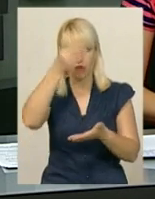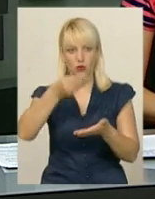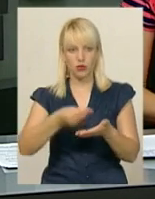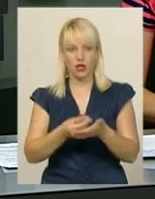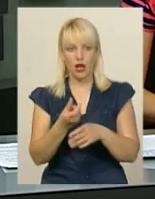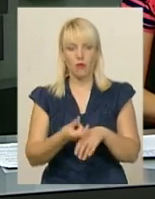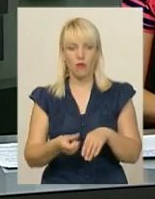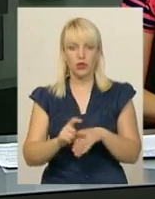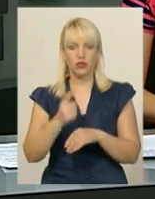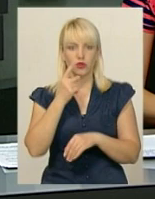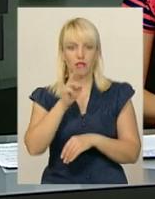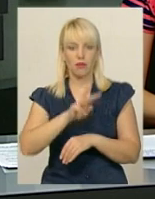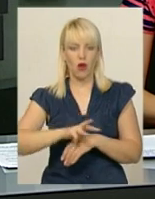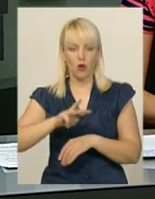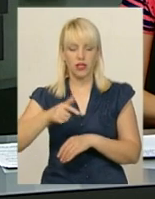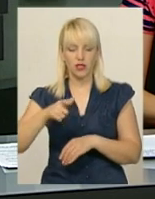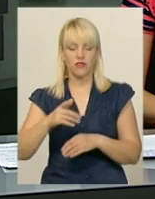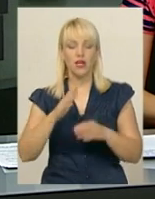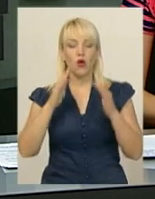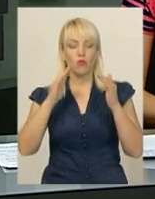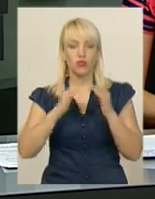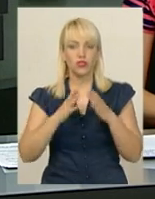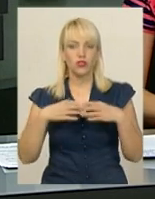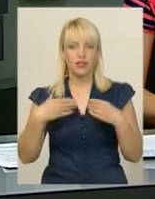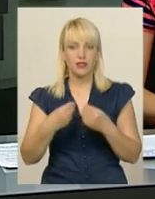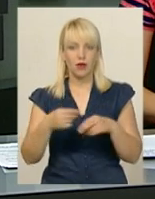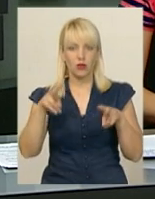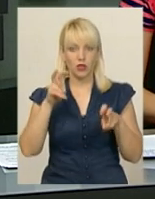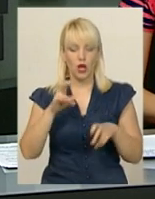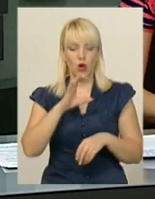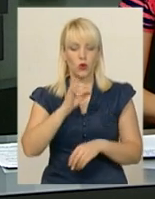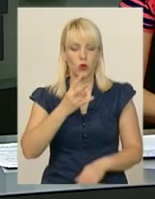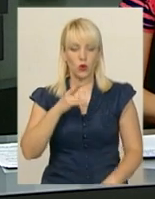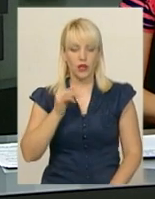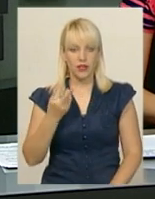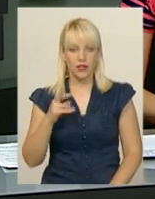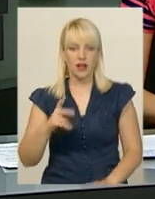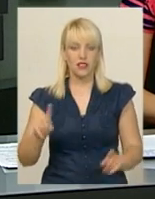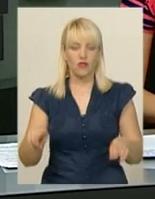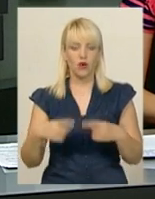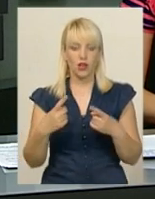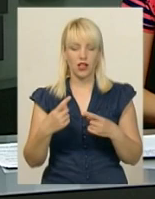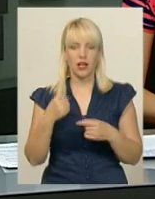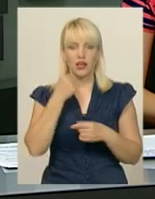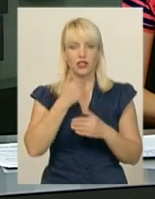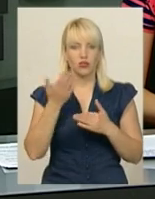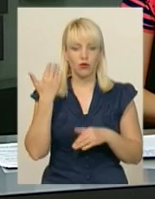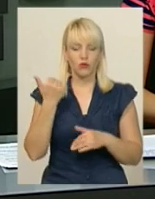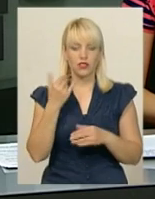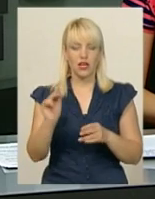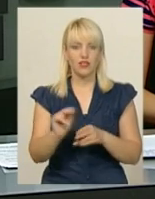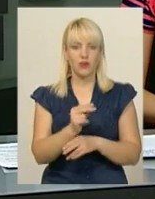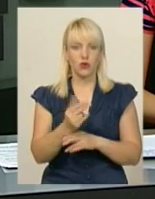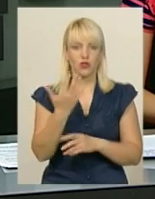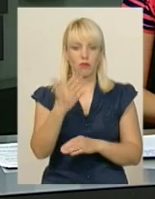понад 1 000 000 гривень. Будинок сімейного типу Юлія Черенкова створила рік тому. Зараз вона виховує 5 дітей-сиріт і каже, що планує взяти